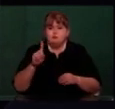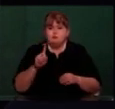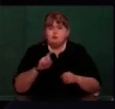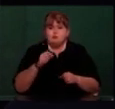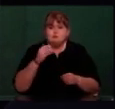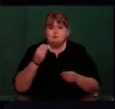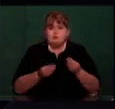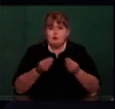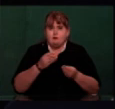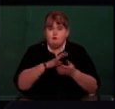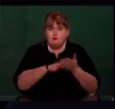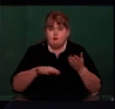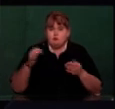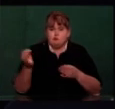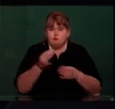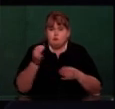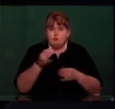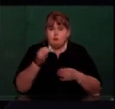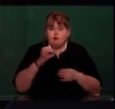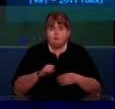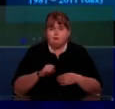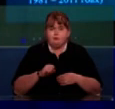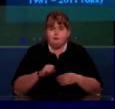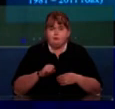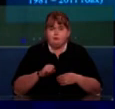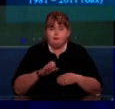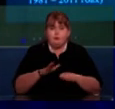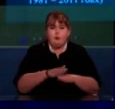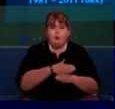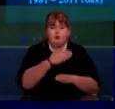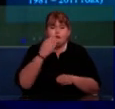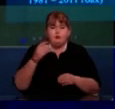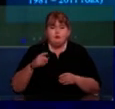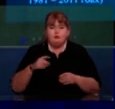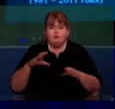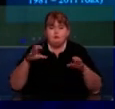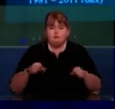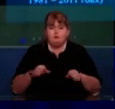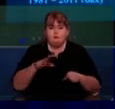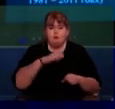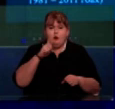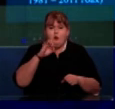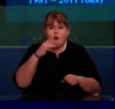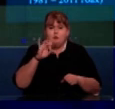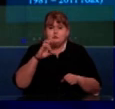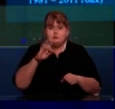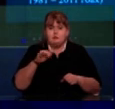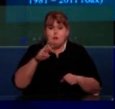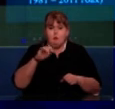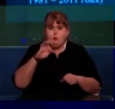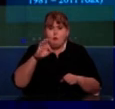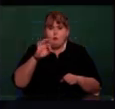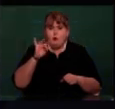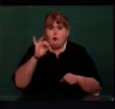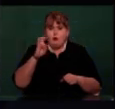на дальнейшей истории Египта. Долгим лидером страны был Хосни Мубарак, президент